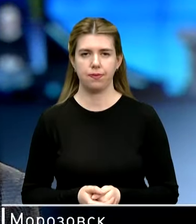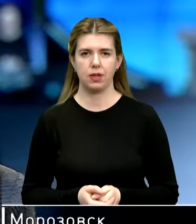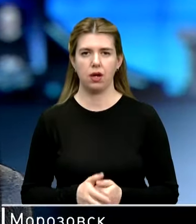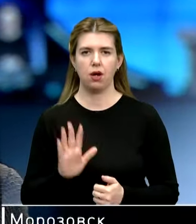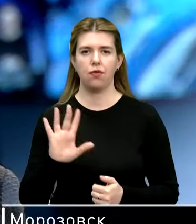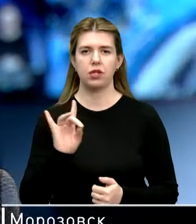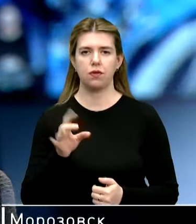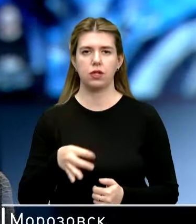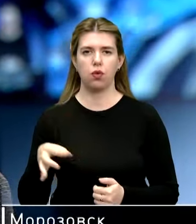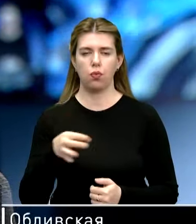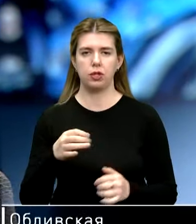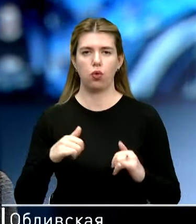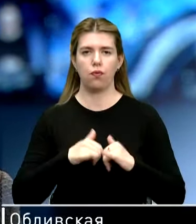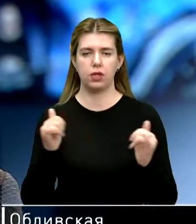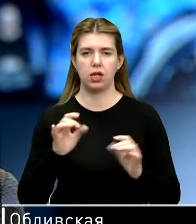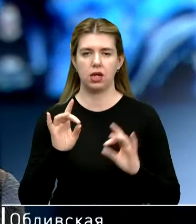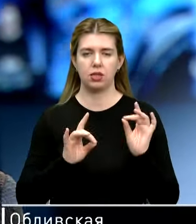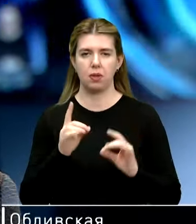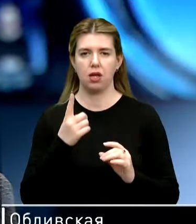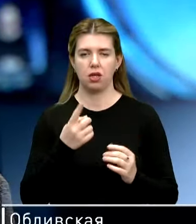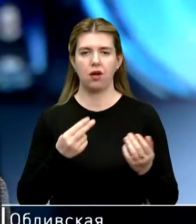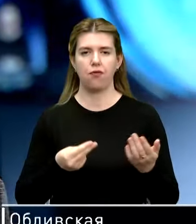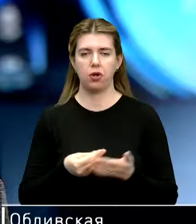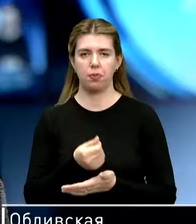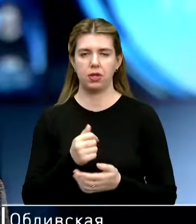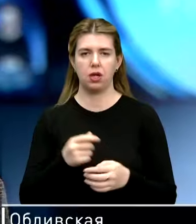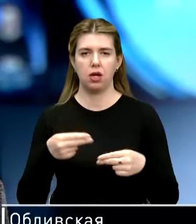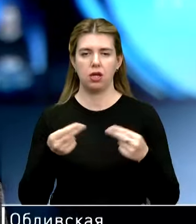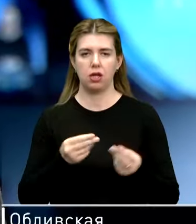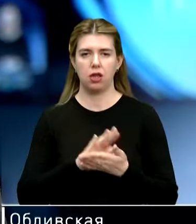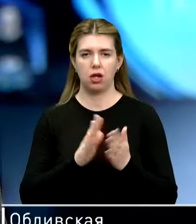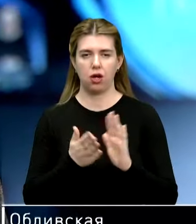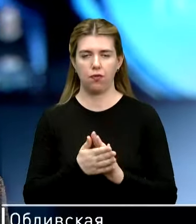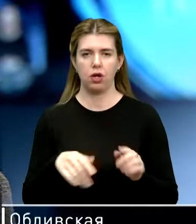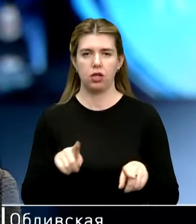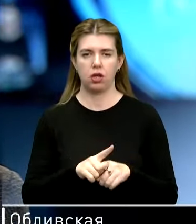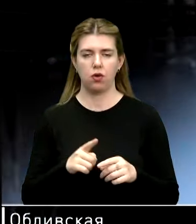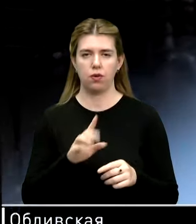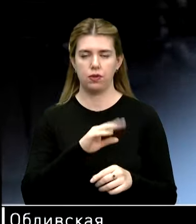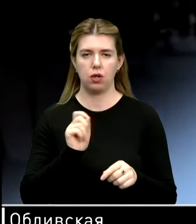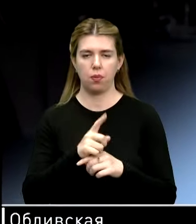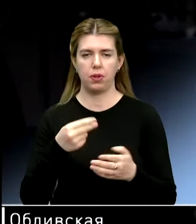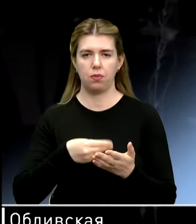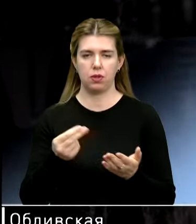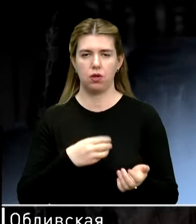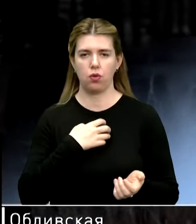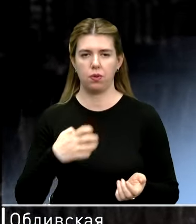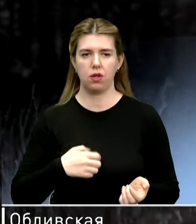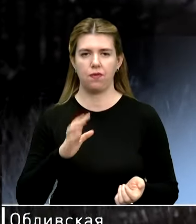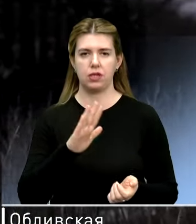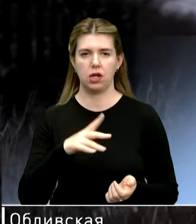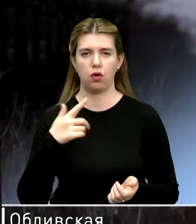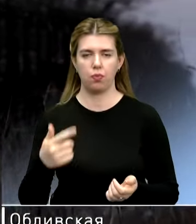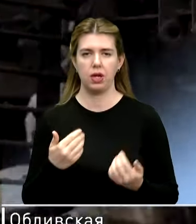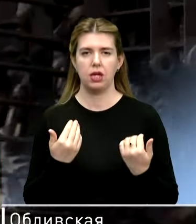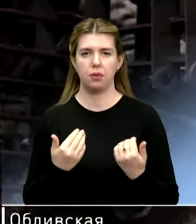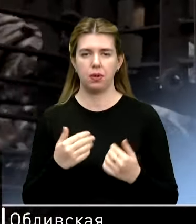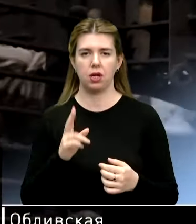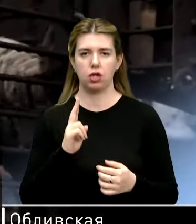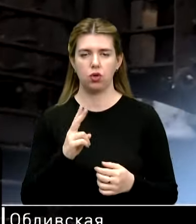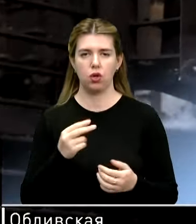В Ростовской области увеличен размер единовременной выплаты контрактникам. Такое распоряжение подписал губернатор Василий Голубев. Теперь